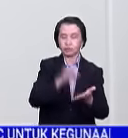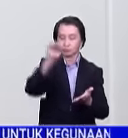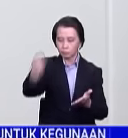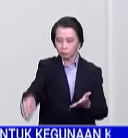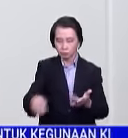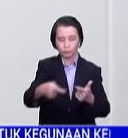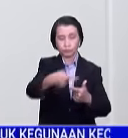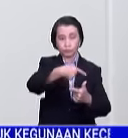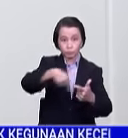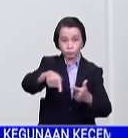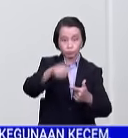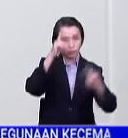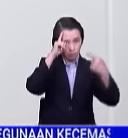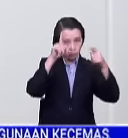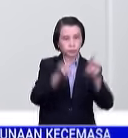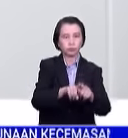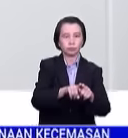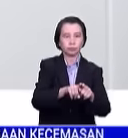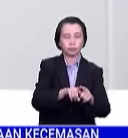bersetuju untuk menyumbangkan